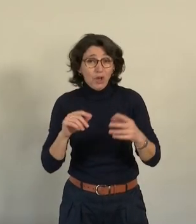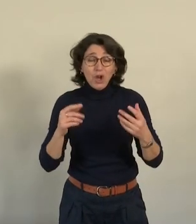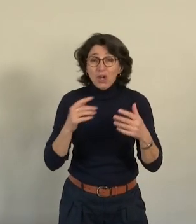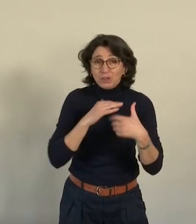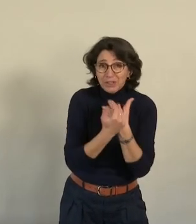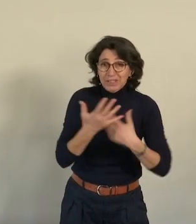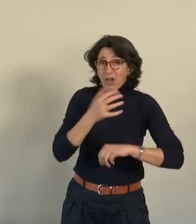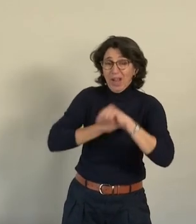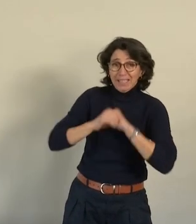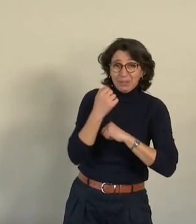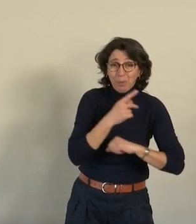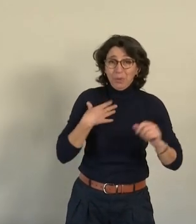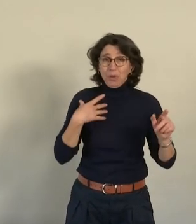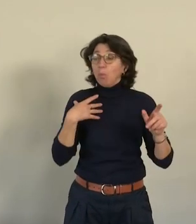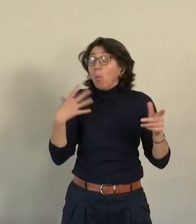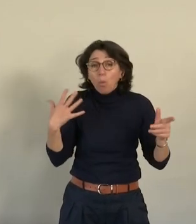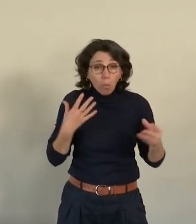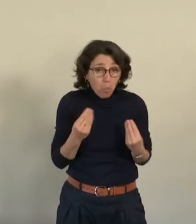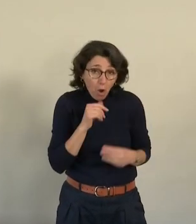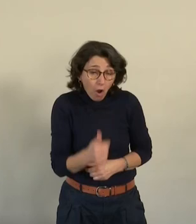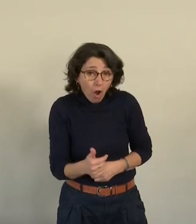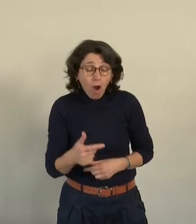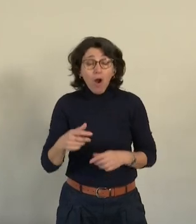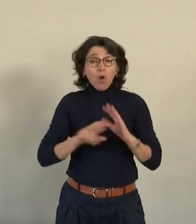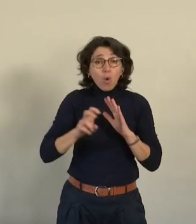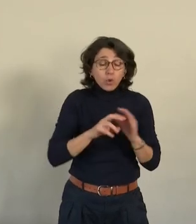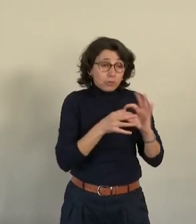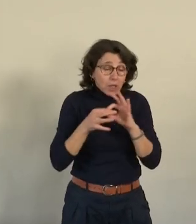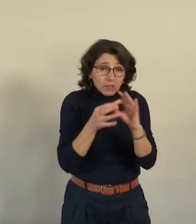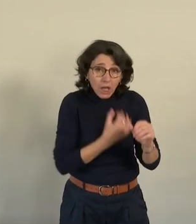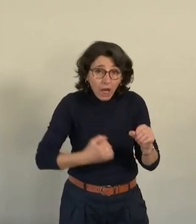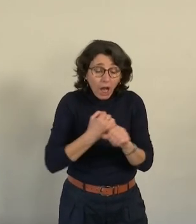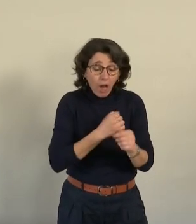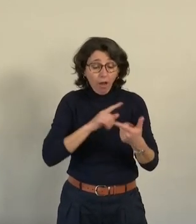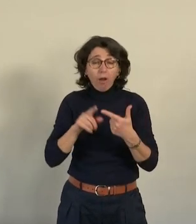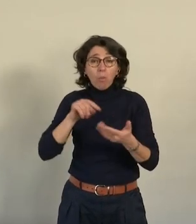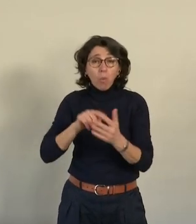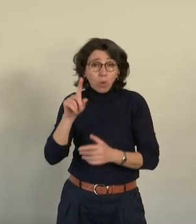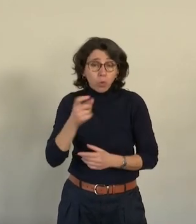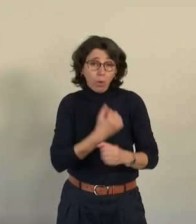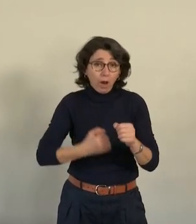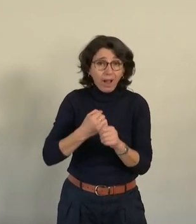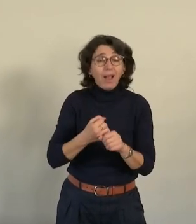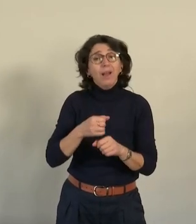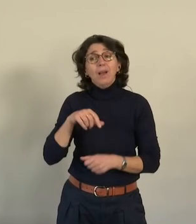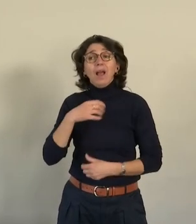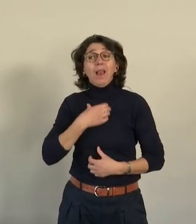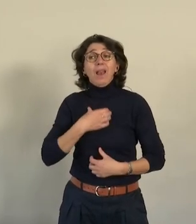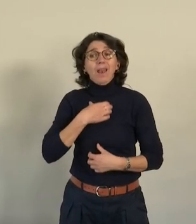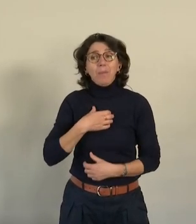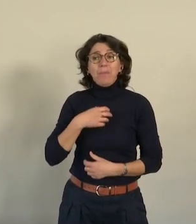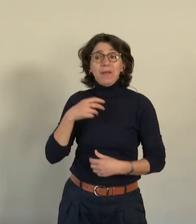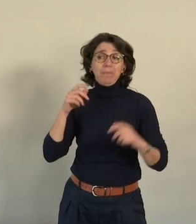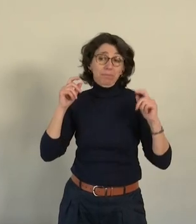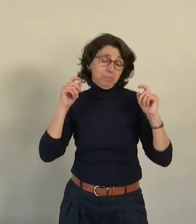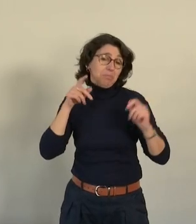recard nous avons créé grenob solidarité nous avons créé point d'eau nous avons travaillé avec l'abé pierre qui est venu sur place